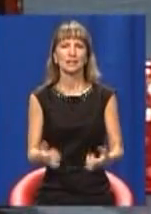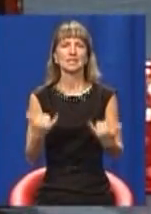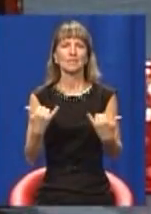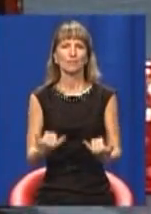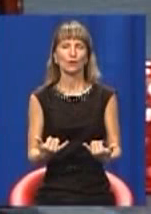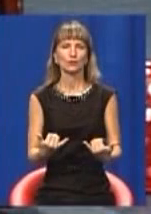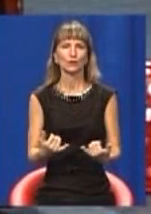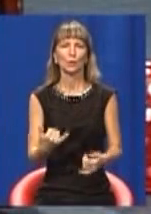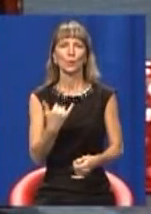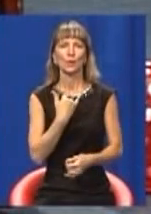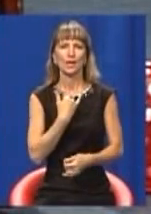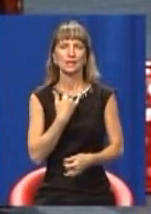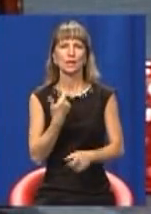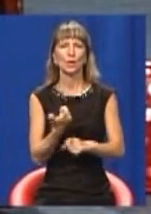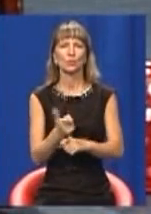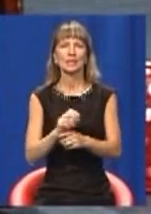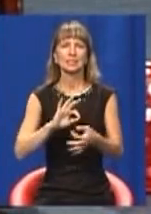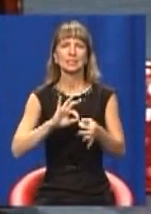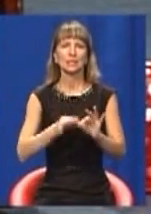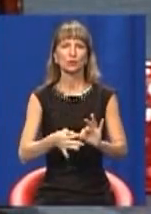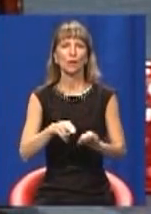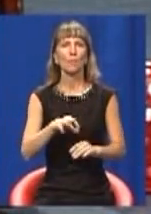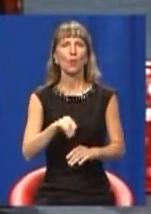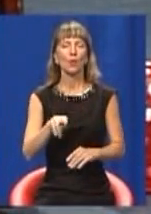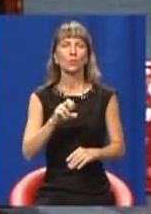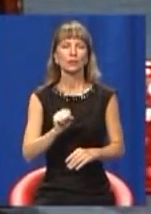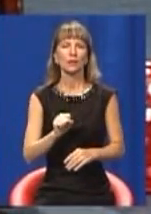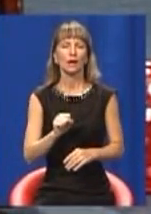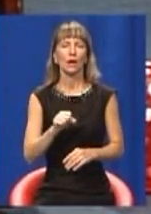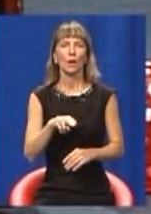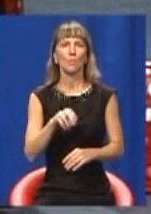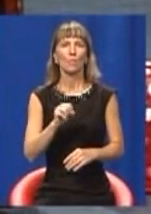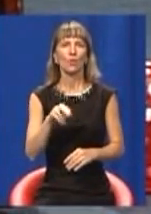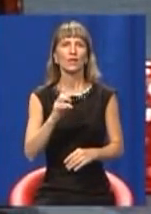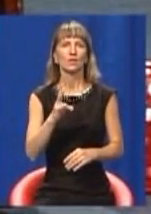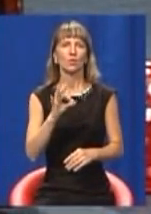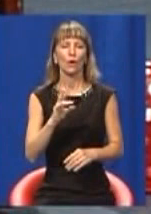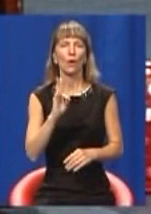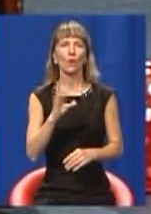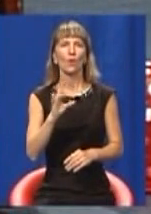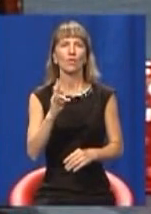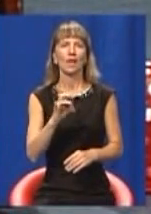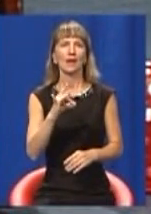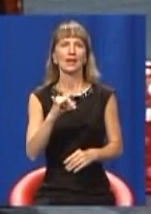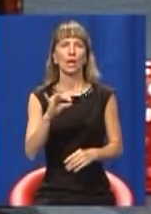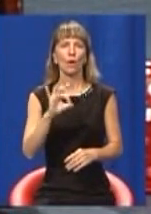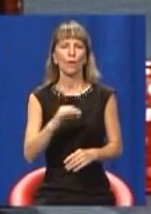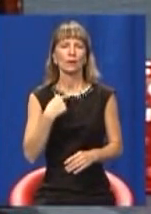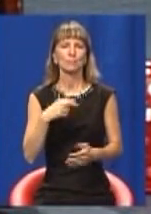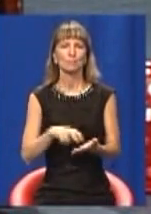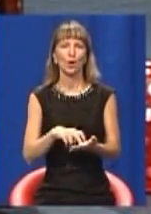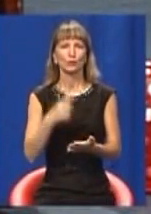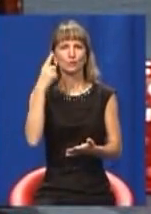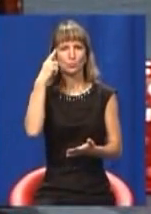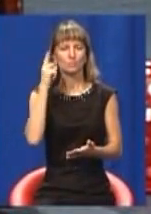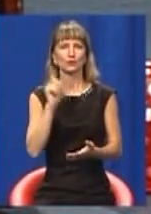речі, у нас така, знаєте, дуже складна порода, яка називається Поденко Канаріо. Ну, я навіть боюсь уявити, що там за собака, тому